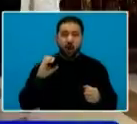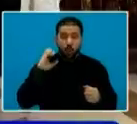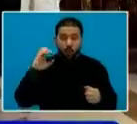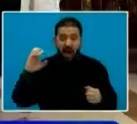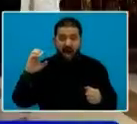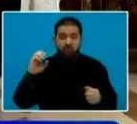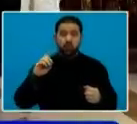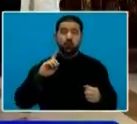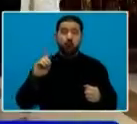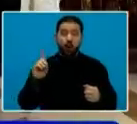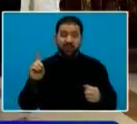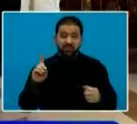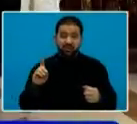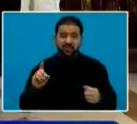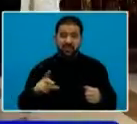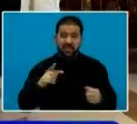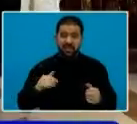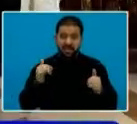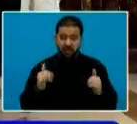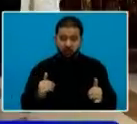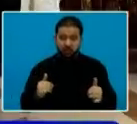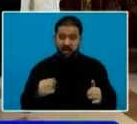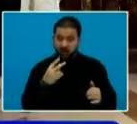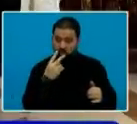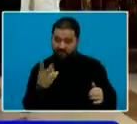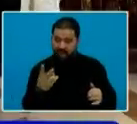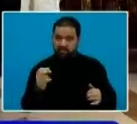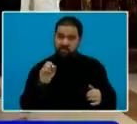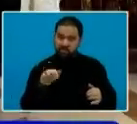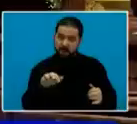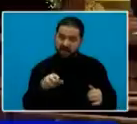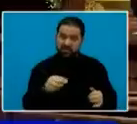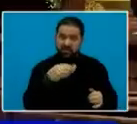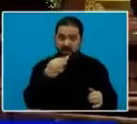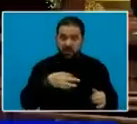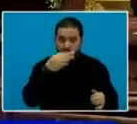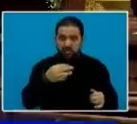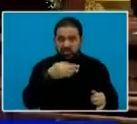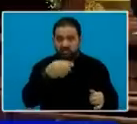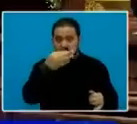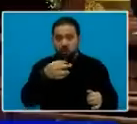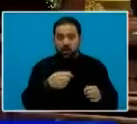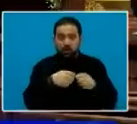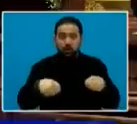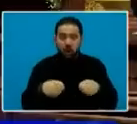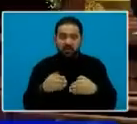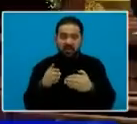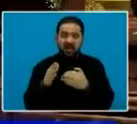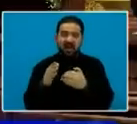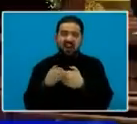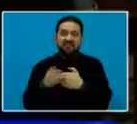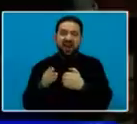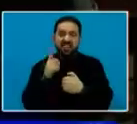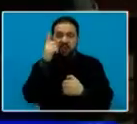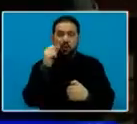acela în care mergi și te duci și te mărturisești. Prima oară. Și ai curajul să spui tot. Înaintea unui om pe care poate nu l-ai mai